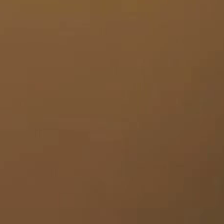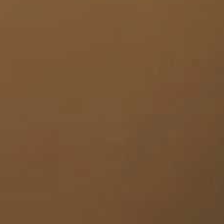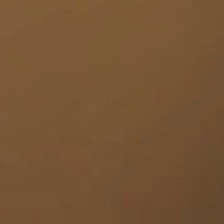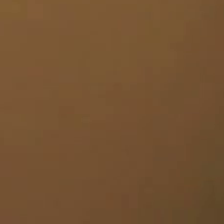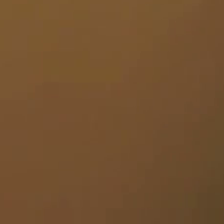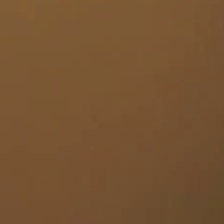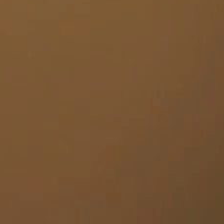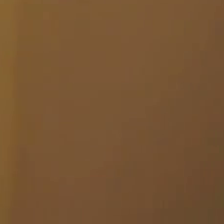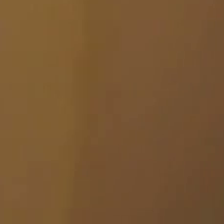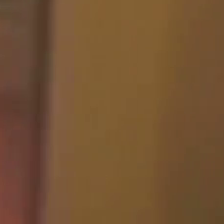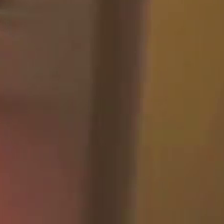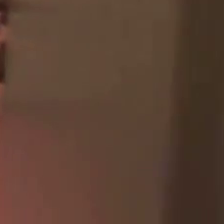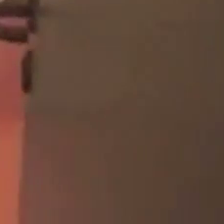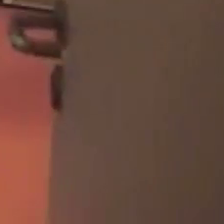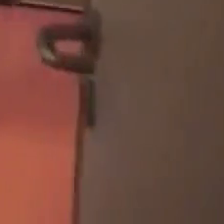Proszę Państwa.